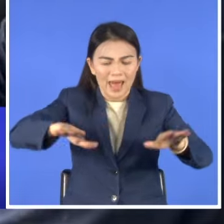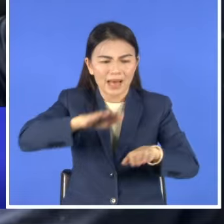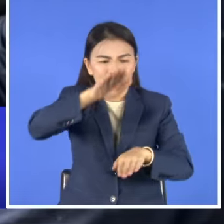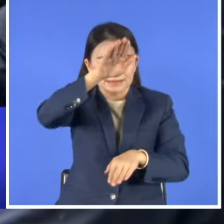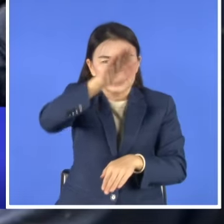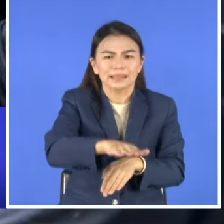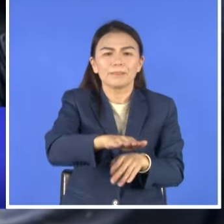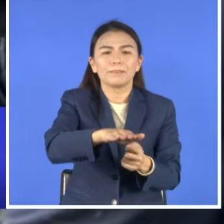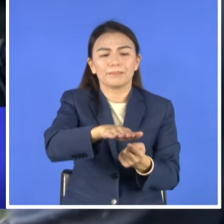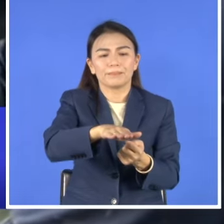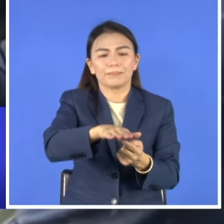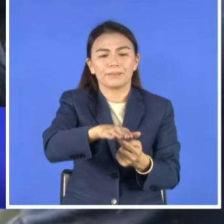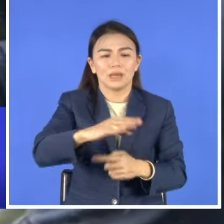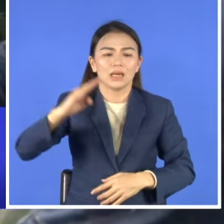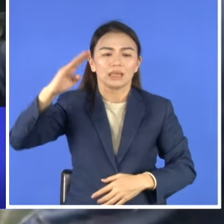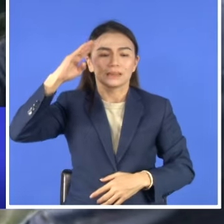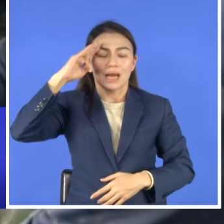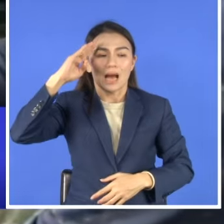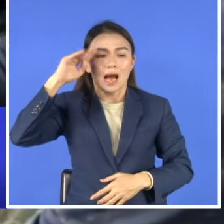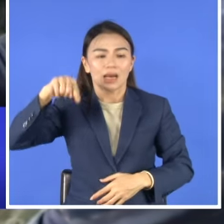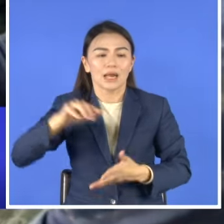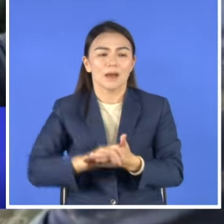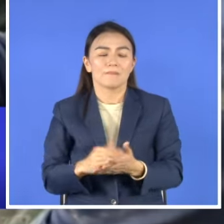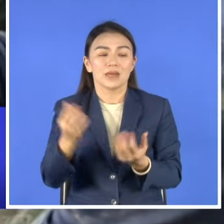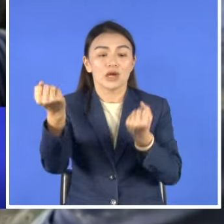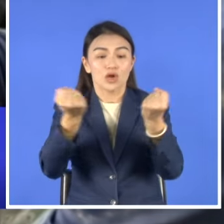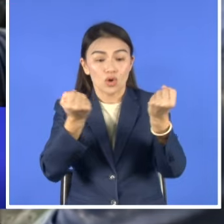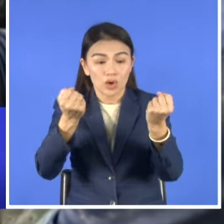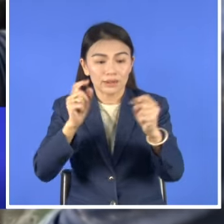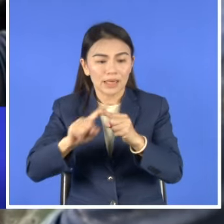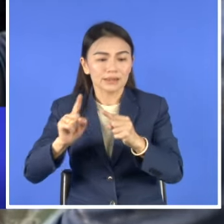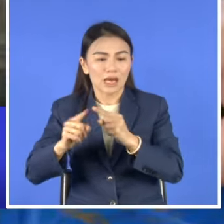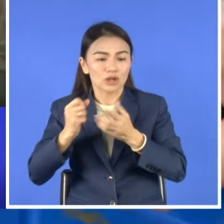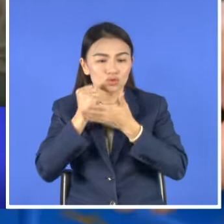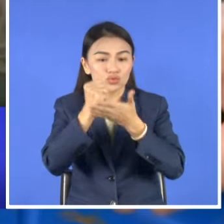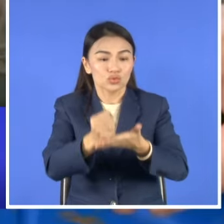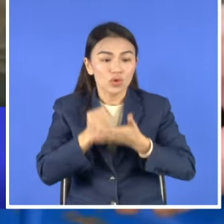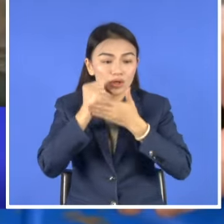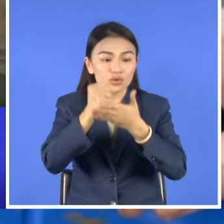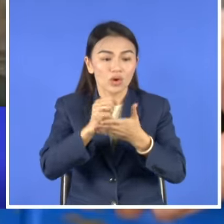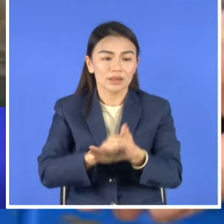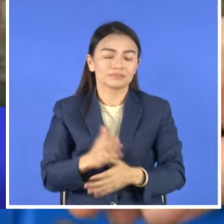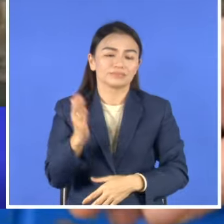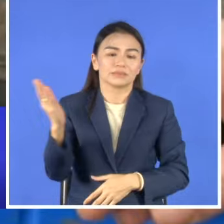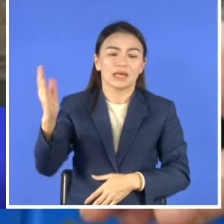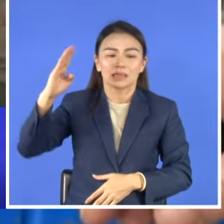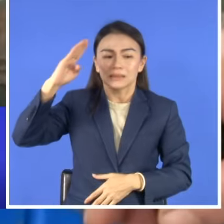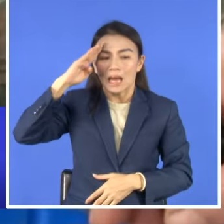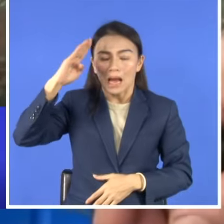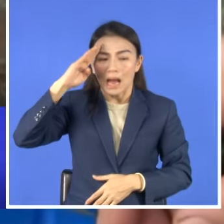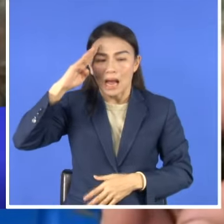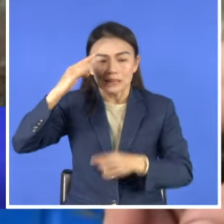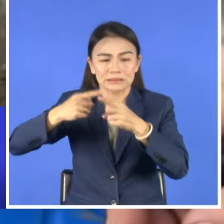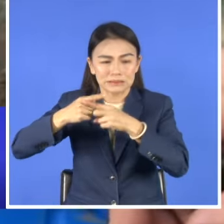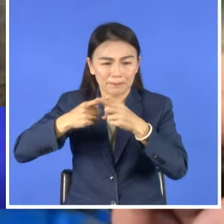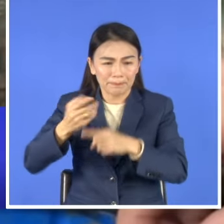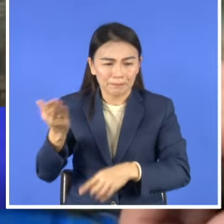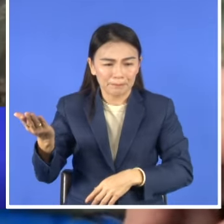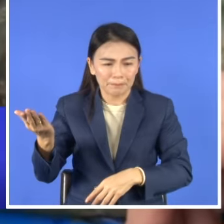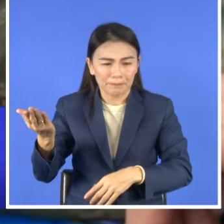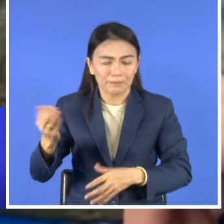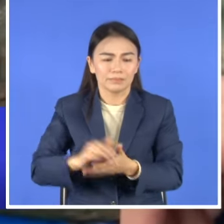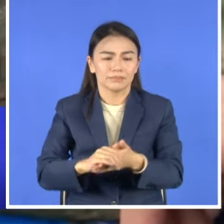ยุทธบริการทหารนำรถพรบอุปกรณ์เร่งเข้าช่วยเหลือคือช่วยเหลือทหารด้วยด้วยกันเองเนี่ยแหละบาดเจ็บแบบนี้ทำแผลก่อน